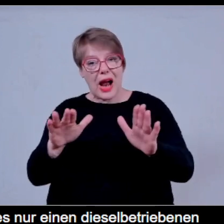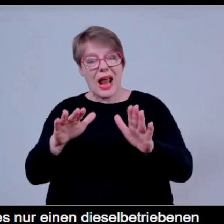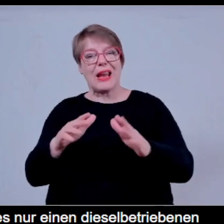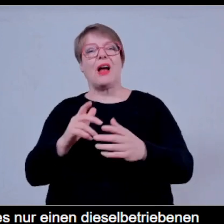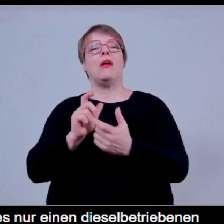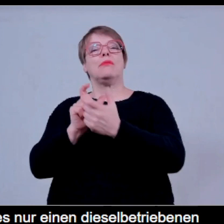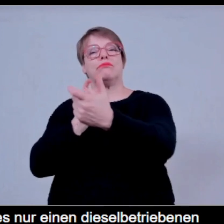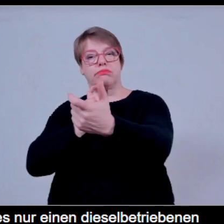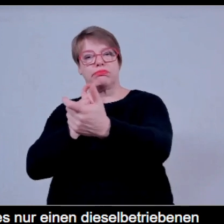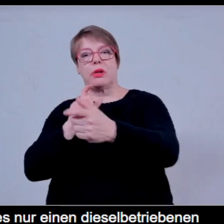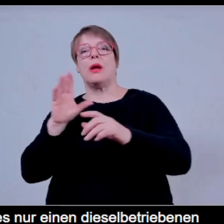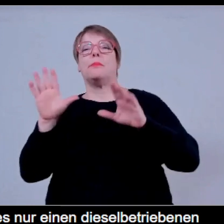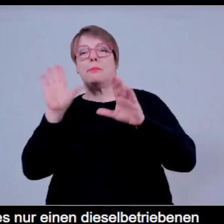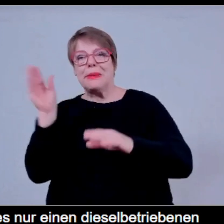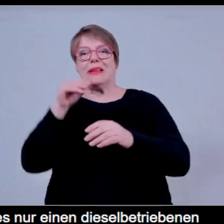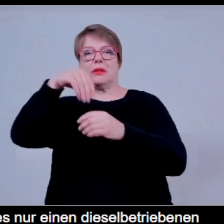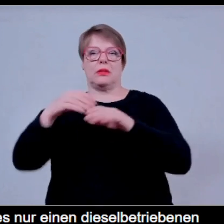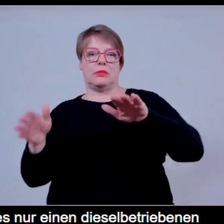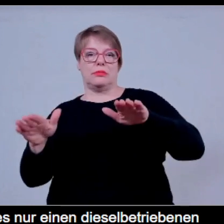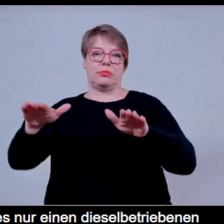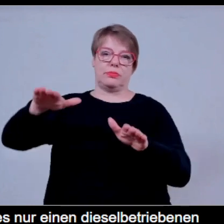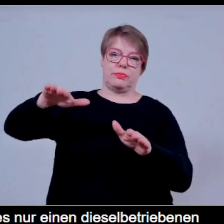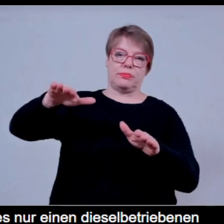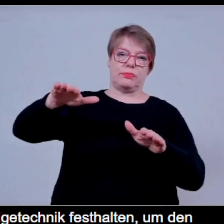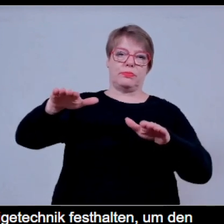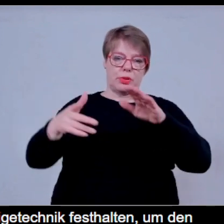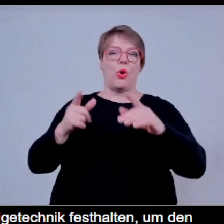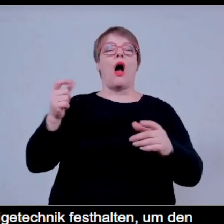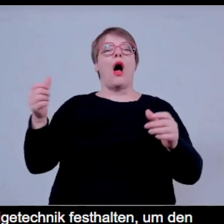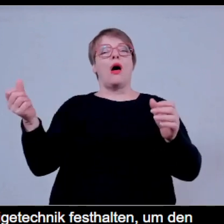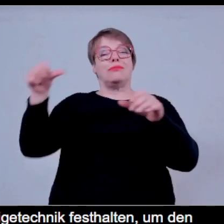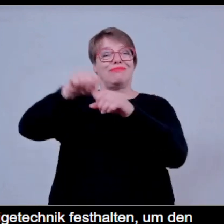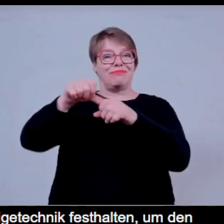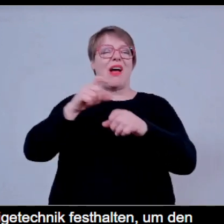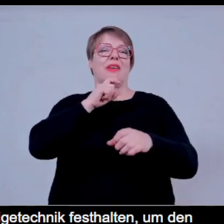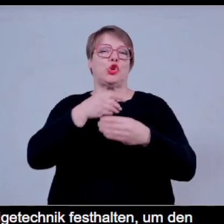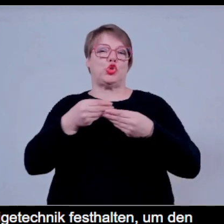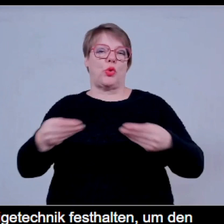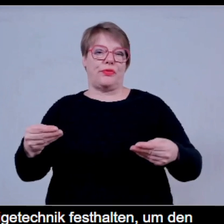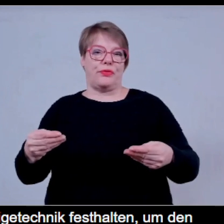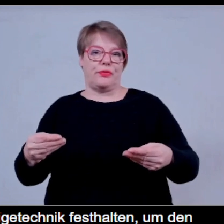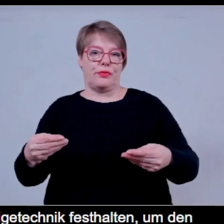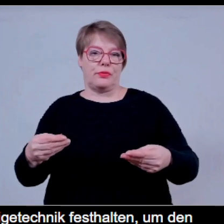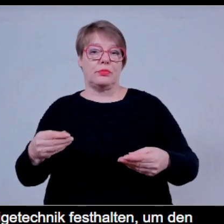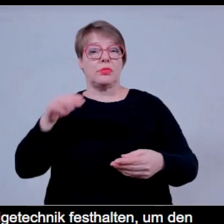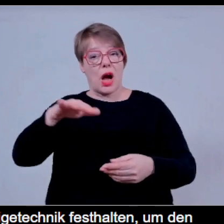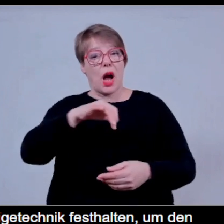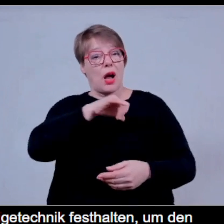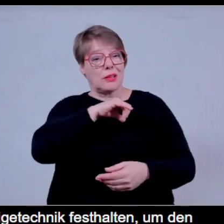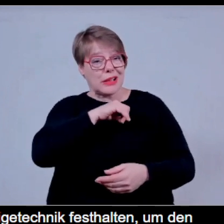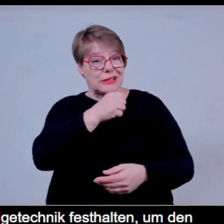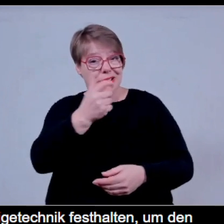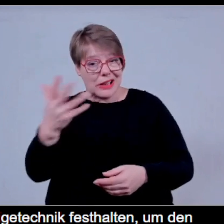haben, mit der Brennstoffzelle fahren. Wenn, was wir alle hoffen, dann zumindest teilweise Elektrifizierung kommt, kann auch die